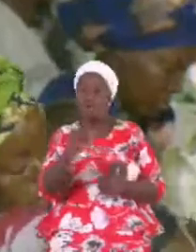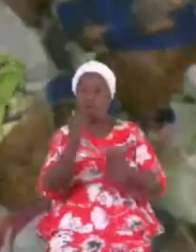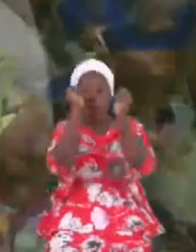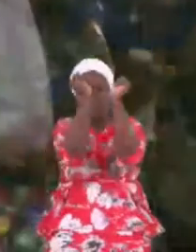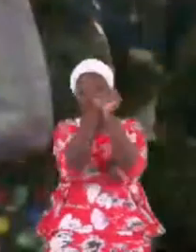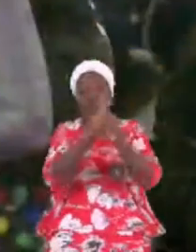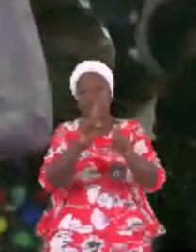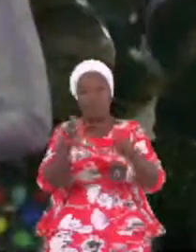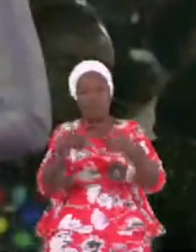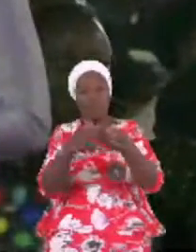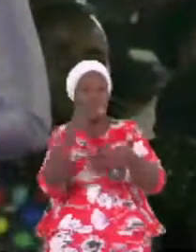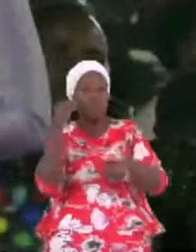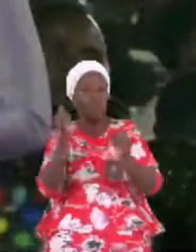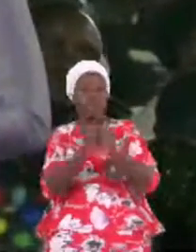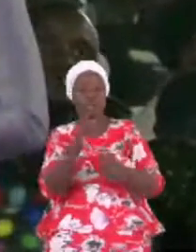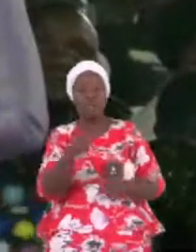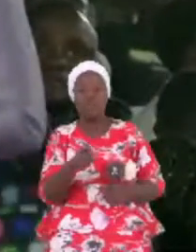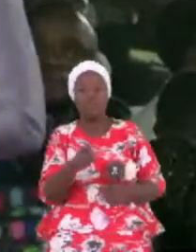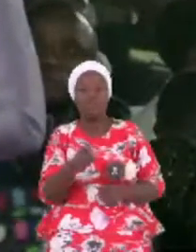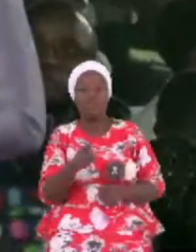Aucun lien ne te suivra.